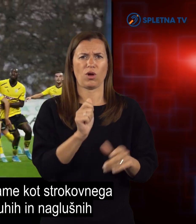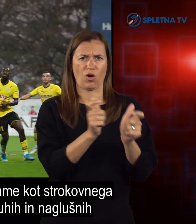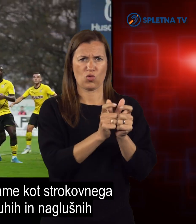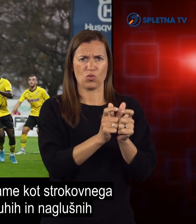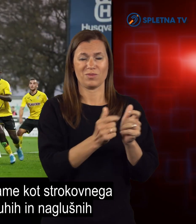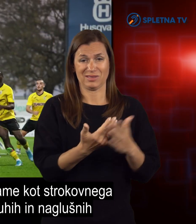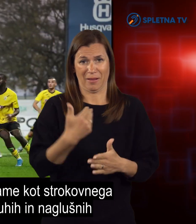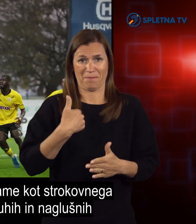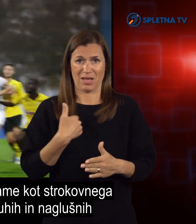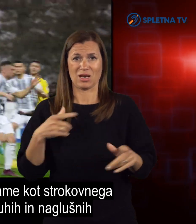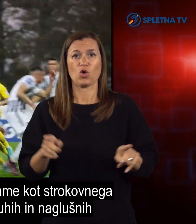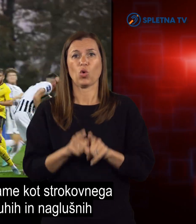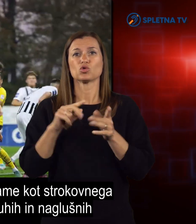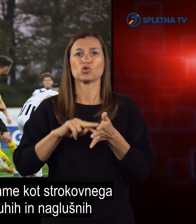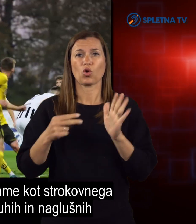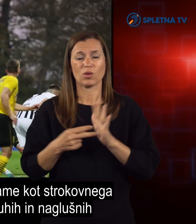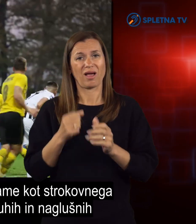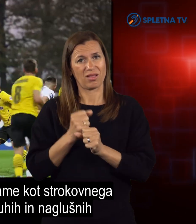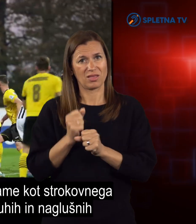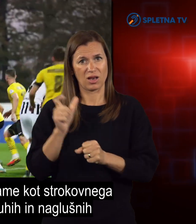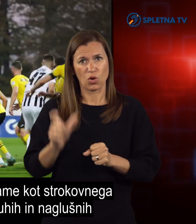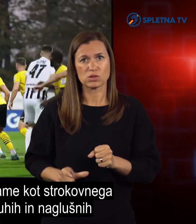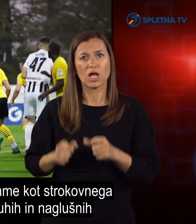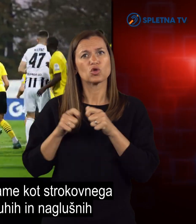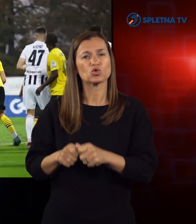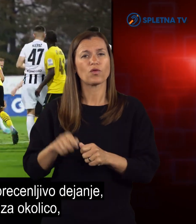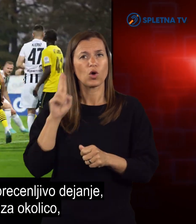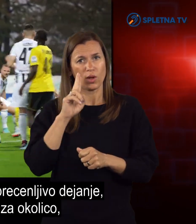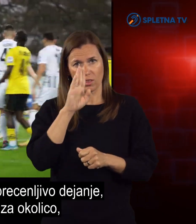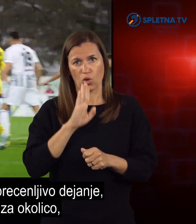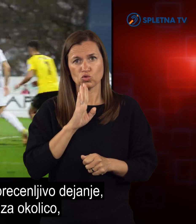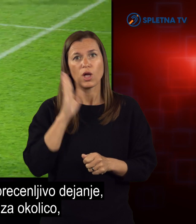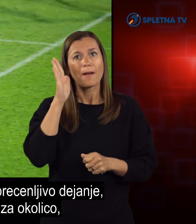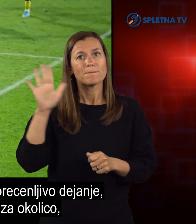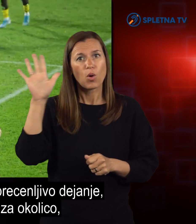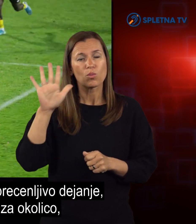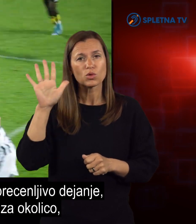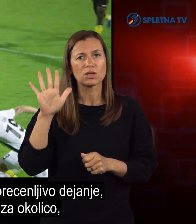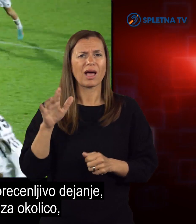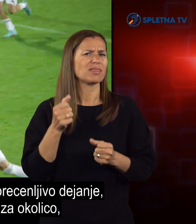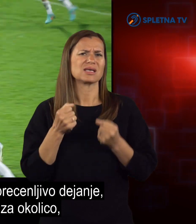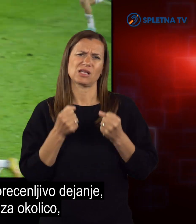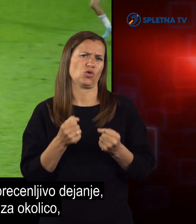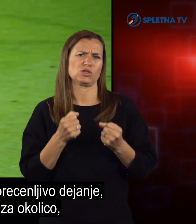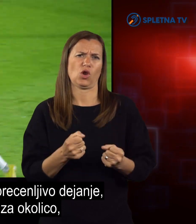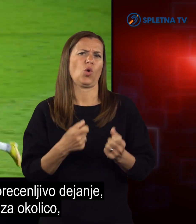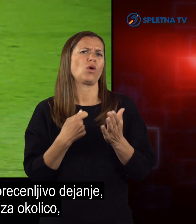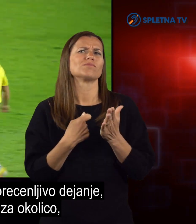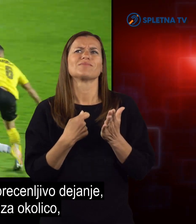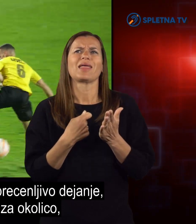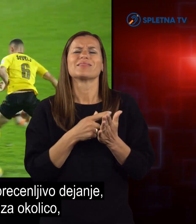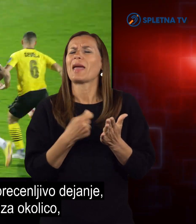kot strokovnega delavca Društva gluhih in naglušnih Pomurja eno